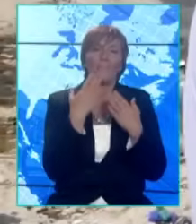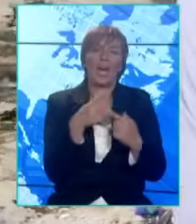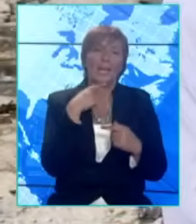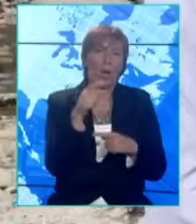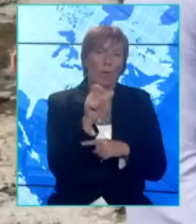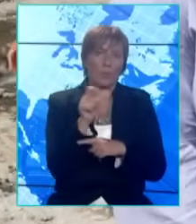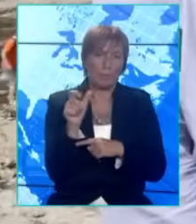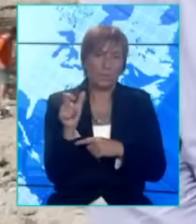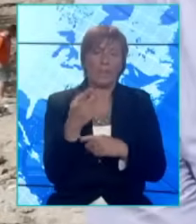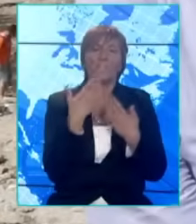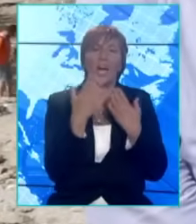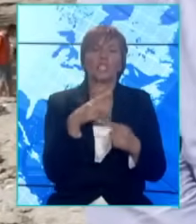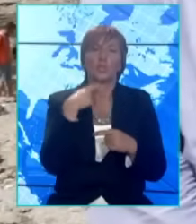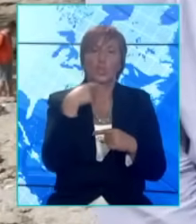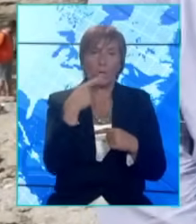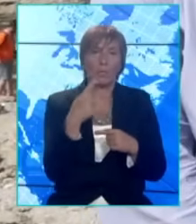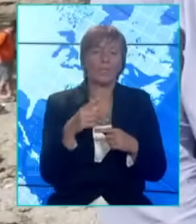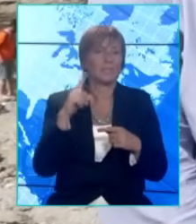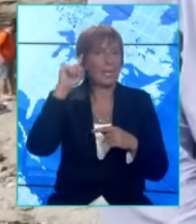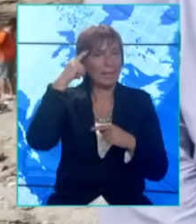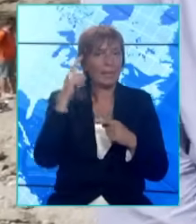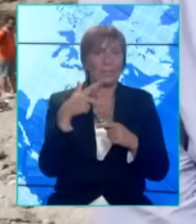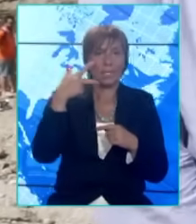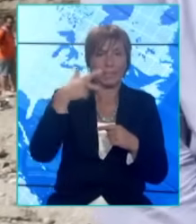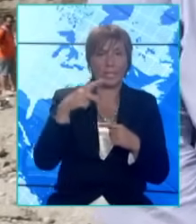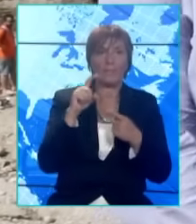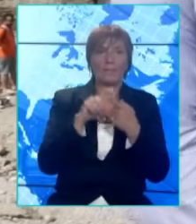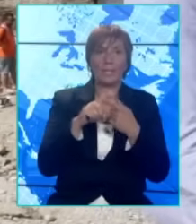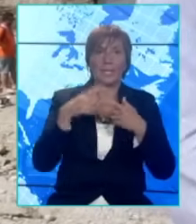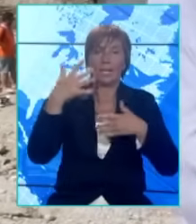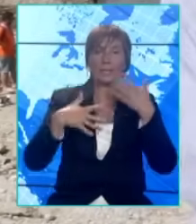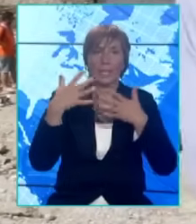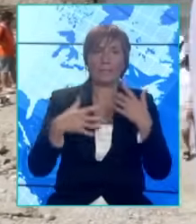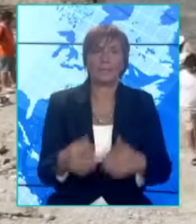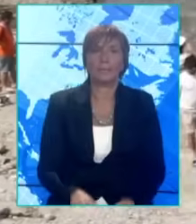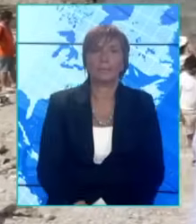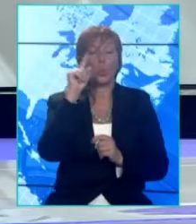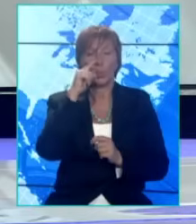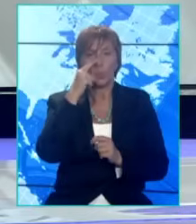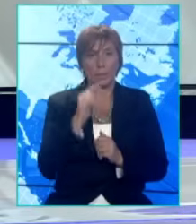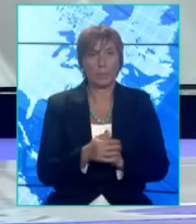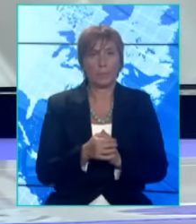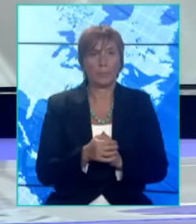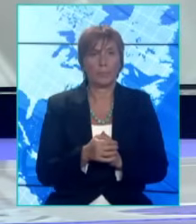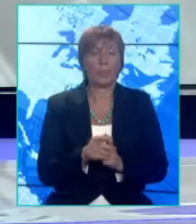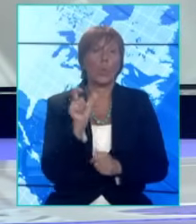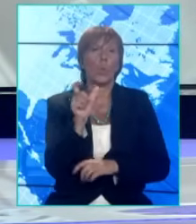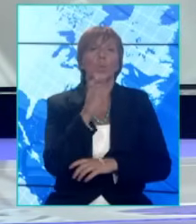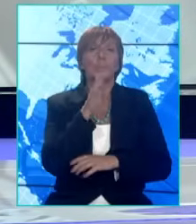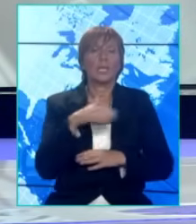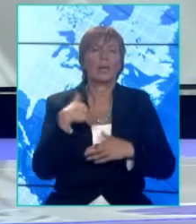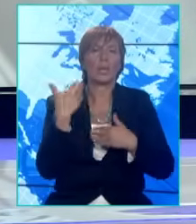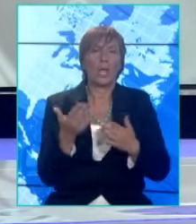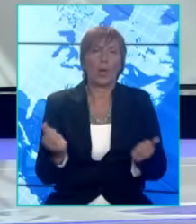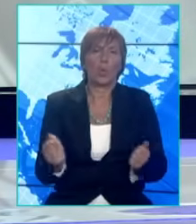riječima, gospodine Mariću, i hvala što ste govorili za Dnevnik 3 federalne televizije. Hvala vama i svako dobro. U Sarajevu je